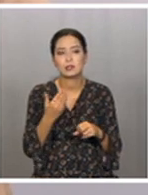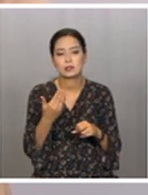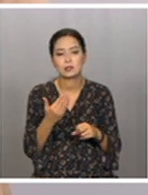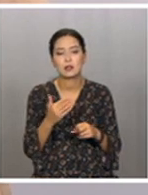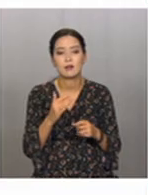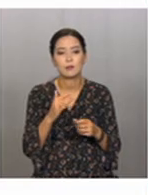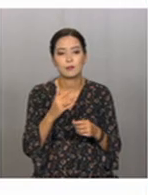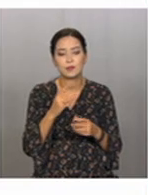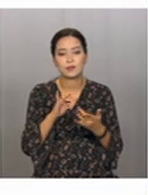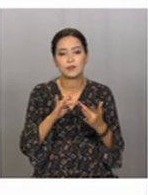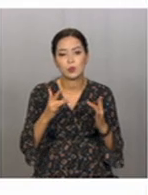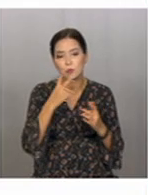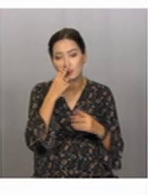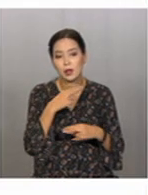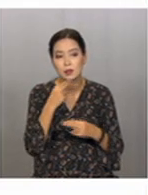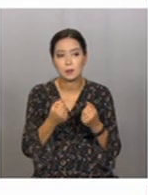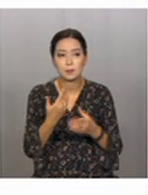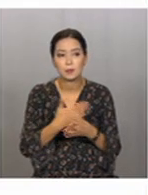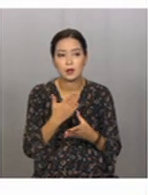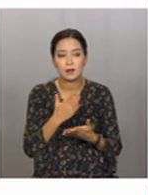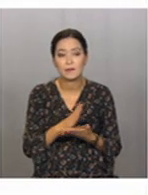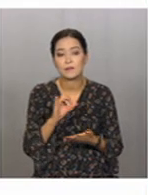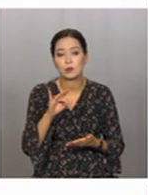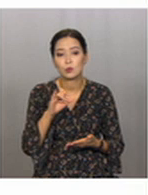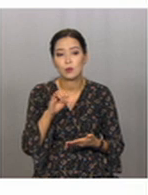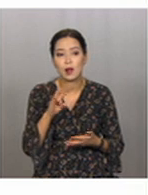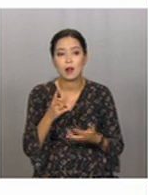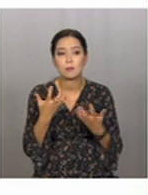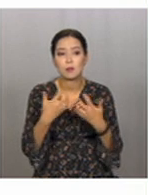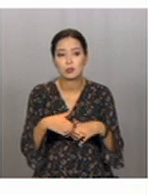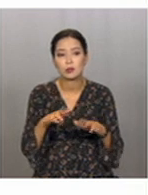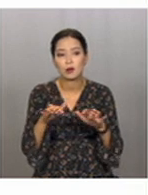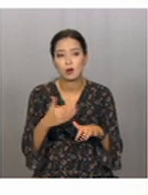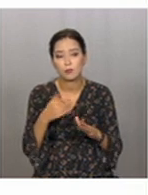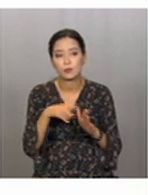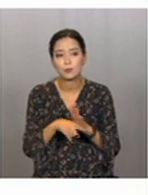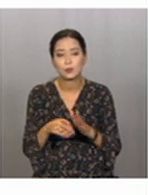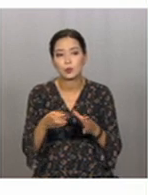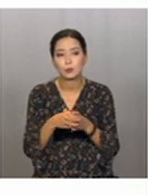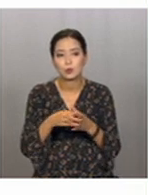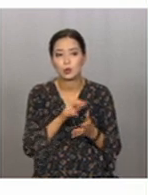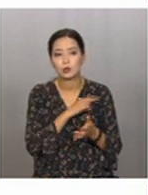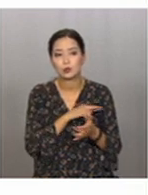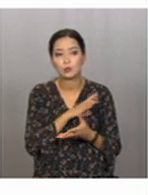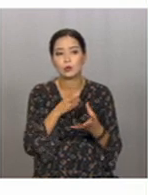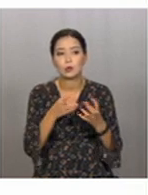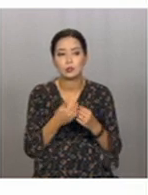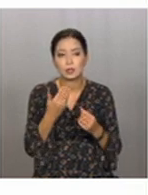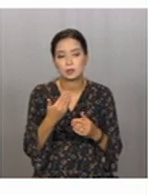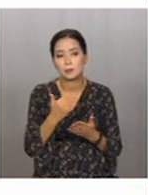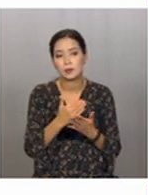көмектеседі. Виртуалды машина компьютердің құрамдас бөліктерінің жұмысы үшін қолданылатын